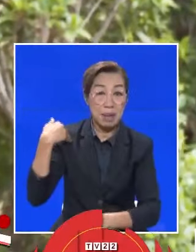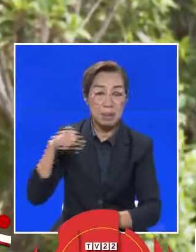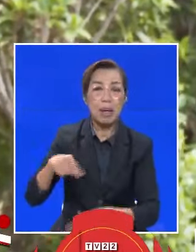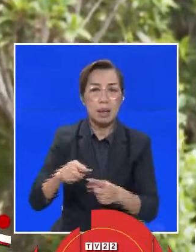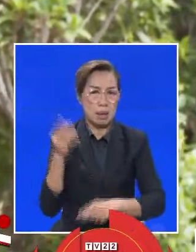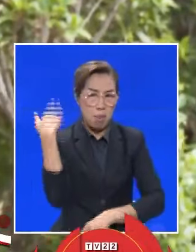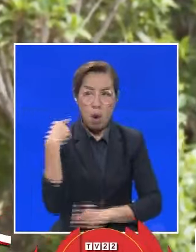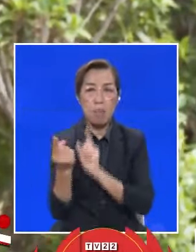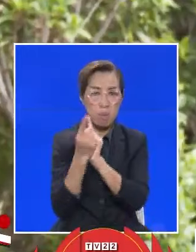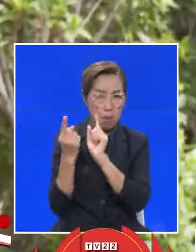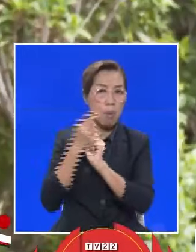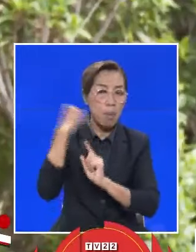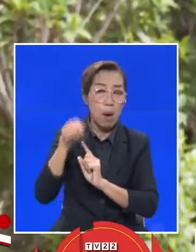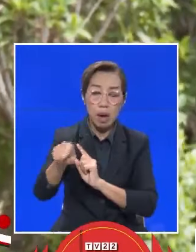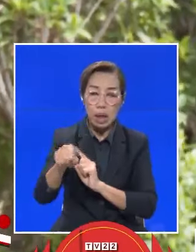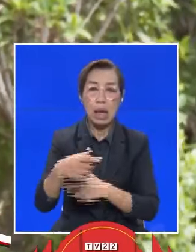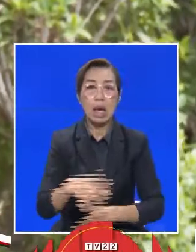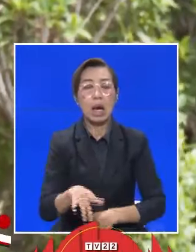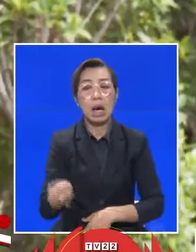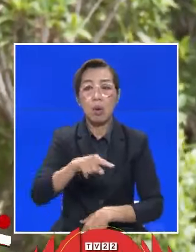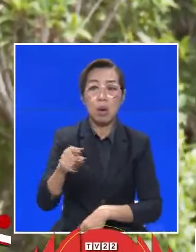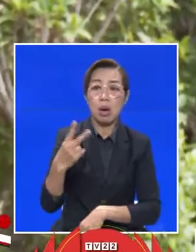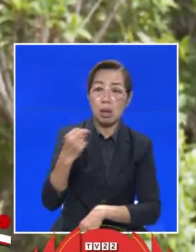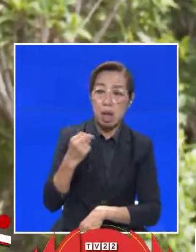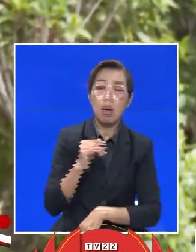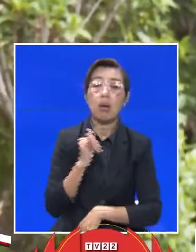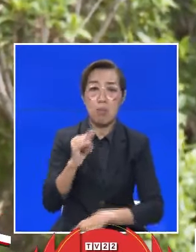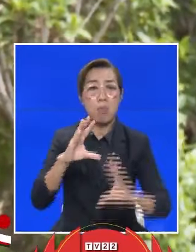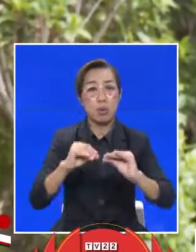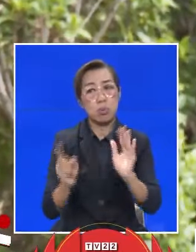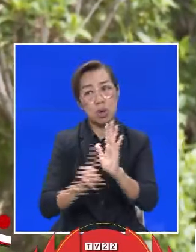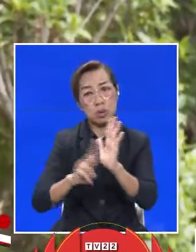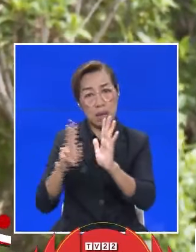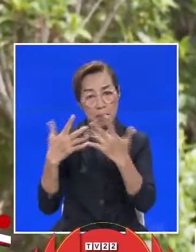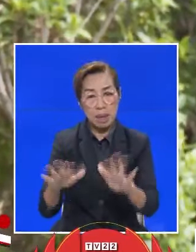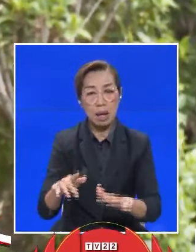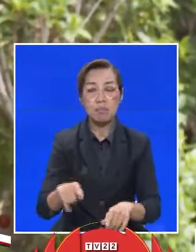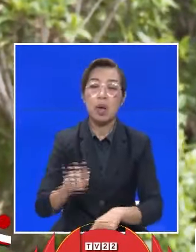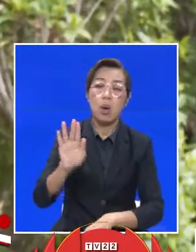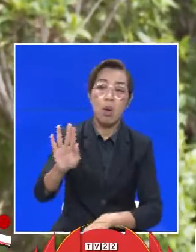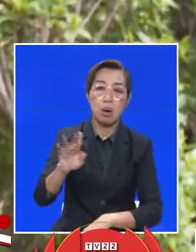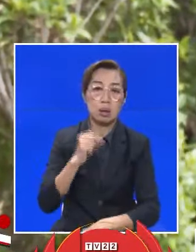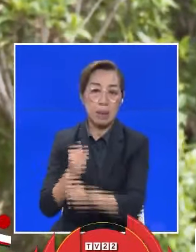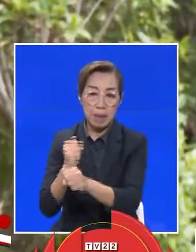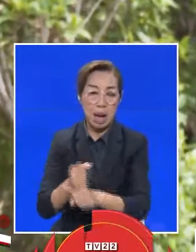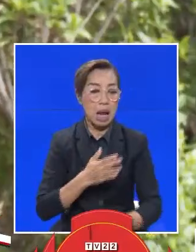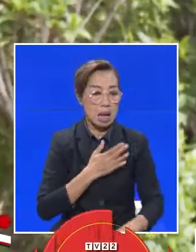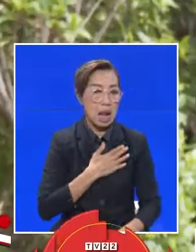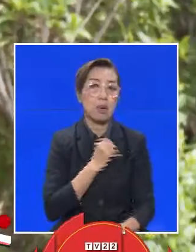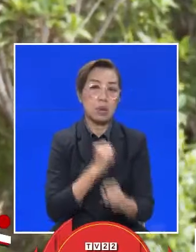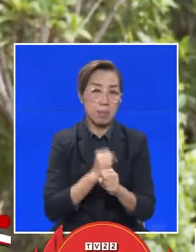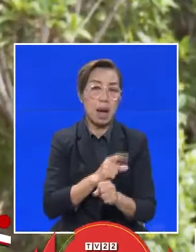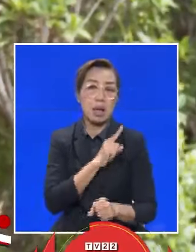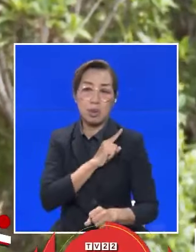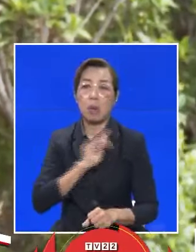ครั้งพอมีกำหนดการก็ไปประชุมกับตัวแทนศิษย์เก่ามาแล้ว 2-3 ครั้งด้วยซ้ำไปทุกคนก็ทำหน้าที่ครับไม่มีใครอยากให้เกิดความรุนแรง